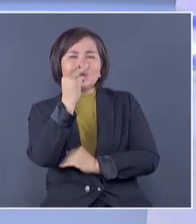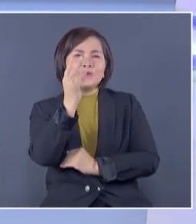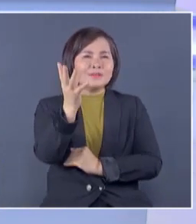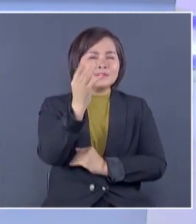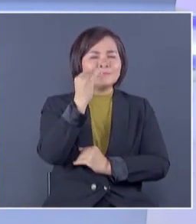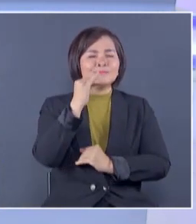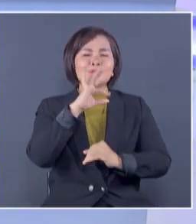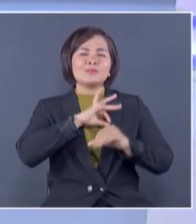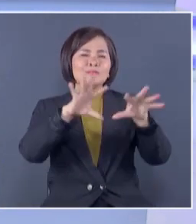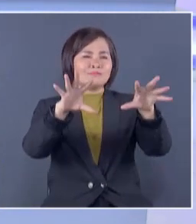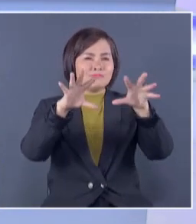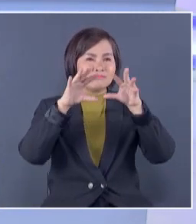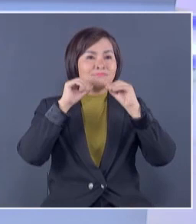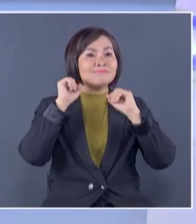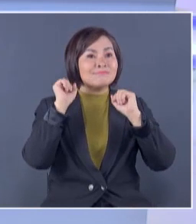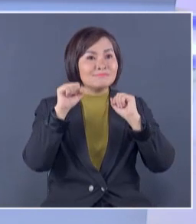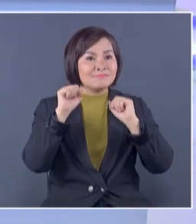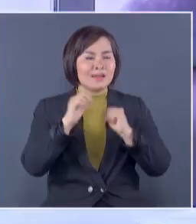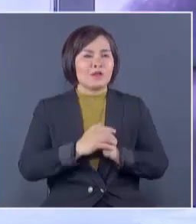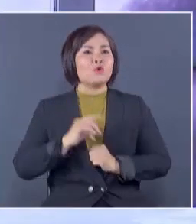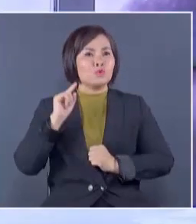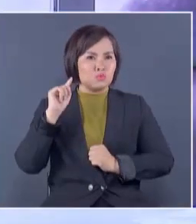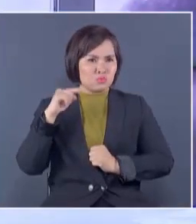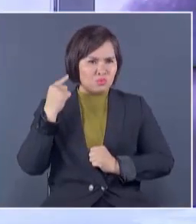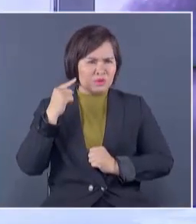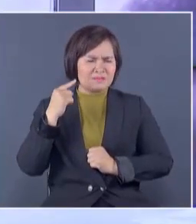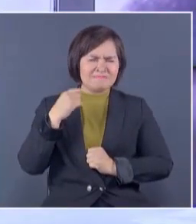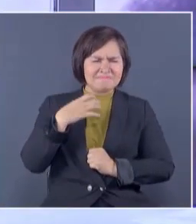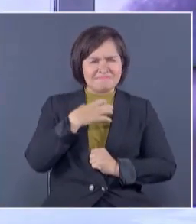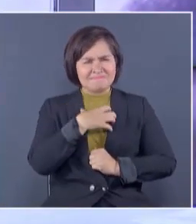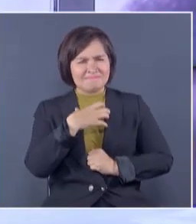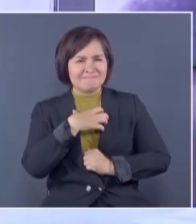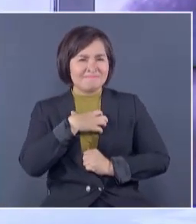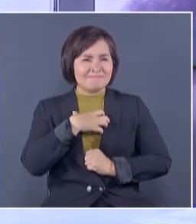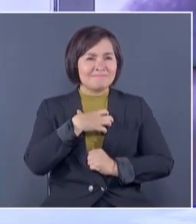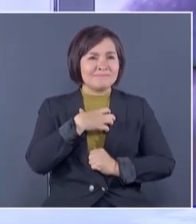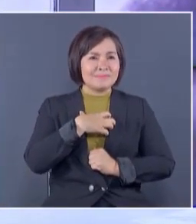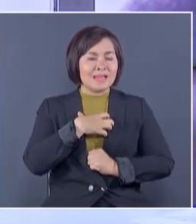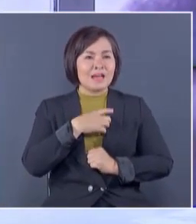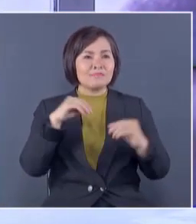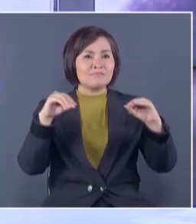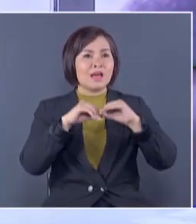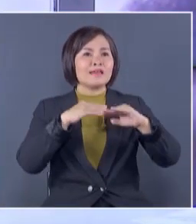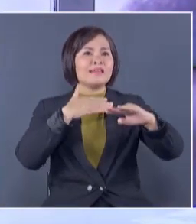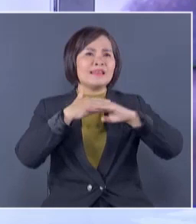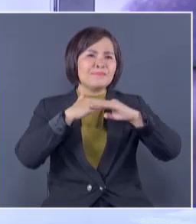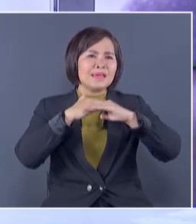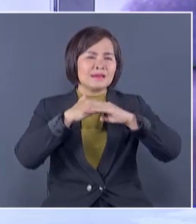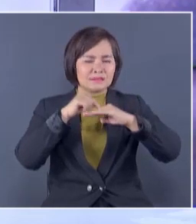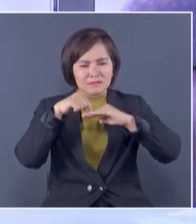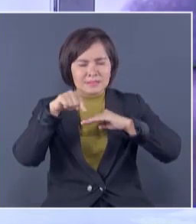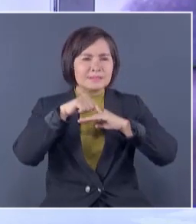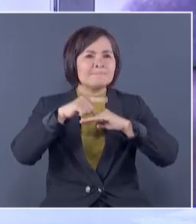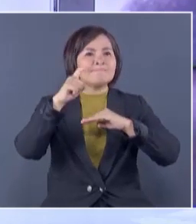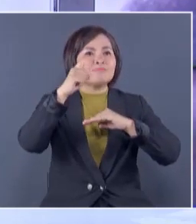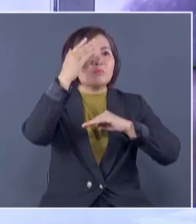ได้กลิ่นอายของทะเลจะได้สูดลมทะเลแต่ว่าสาวคนนี้เธอพยายามที่จะใช้พื้นที่ตรงระเบียงแต่ใช้ไม่ได้ค่ะเพราะว่